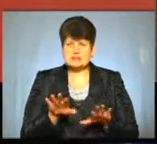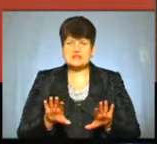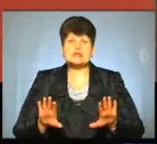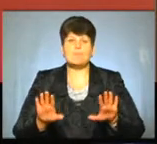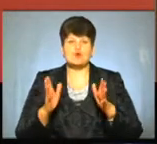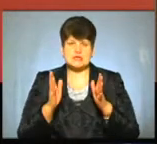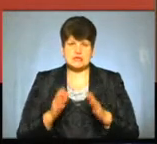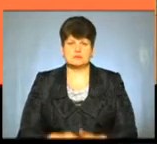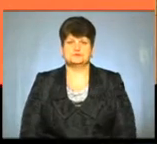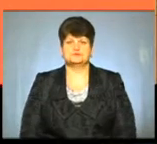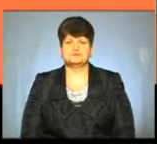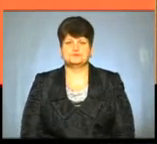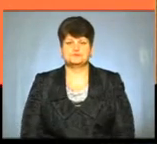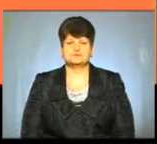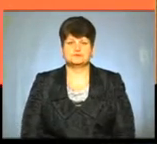з місця події.